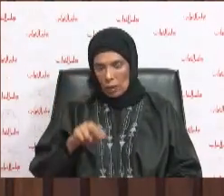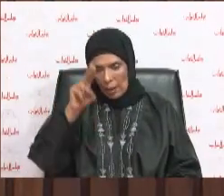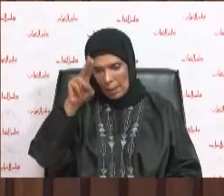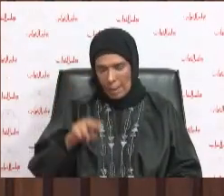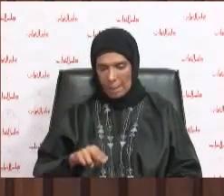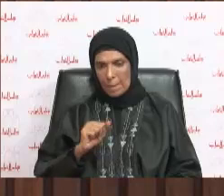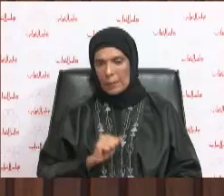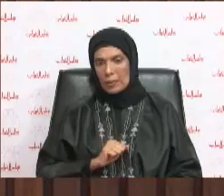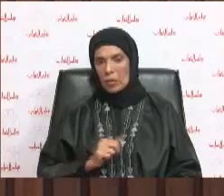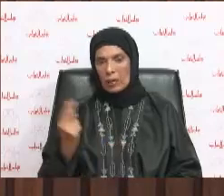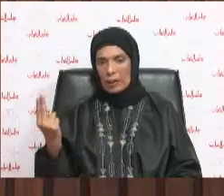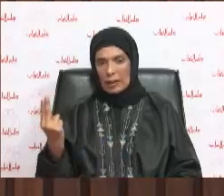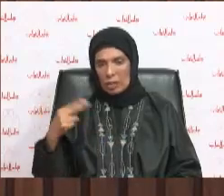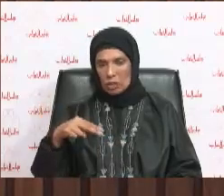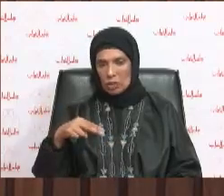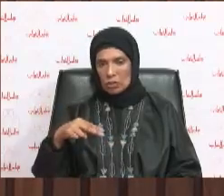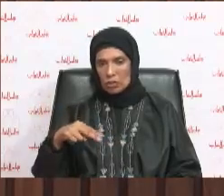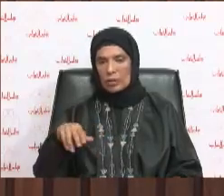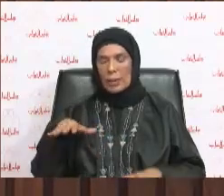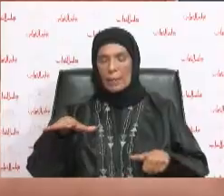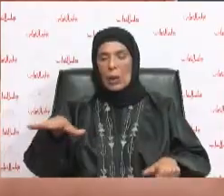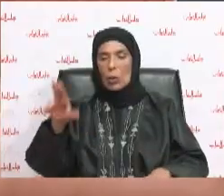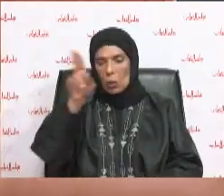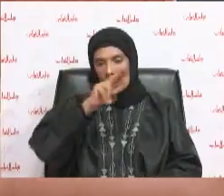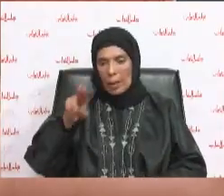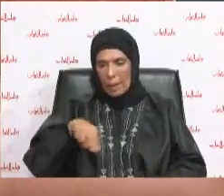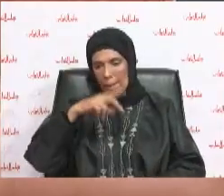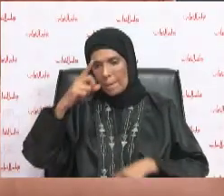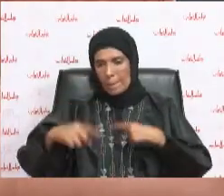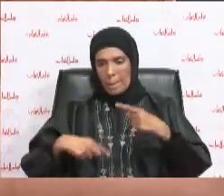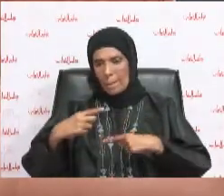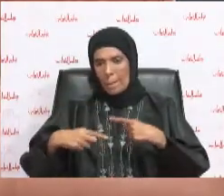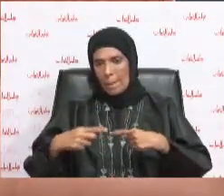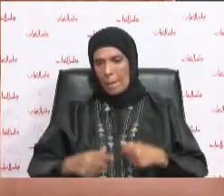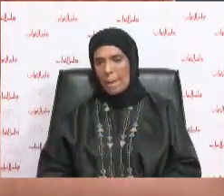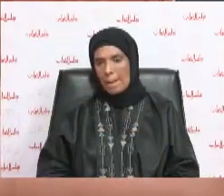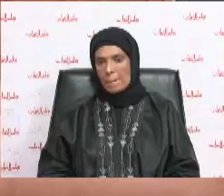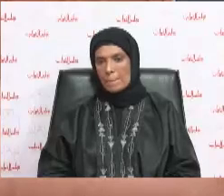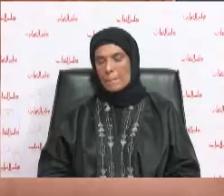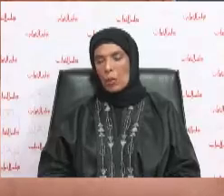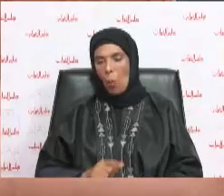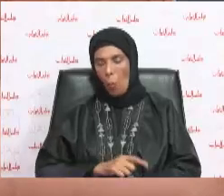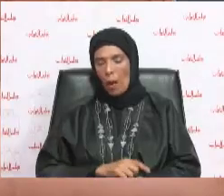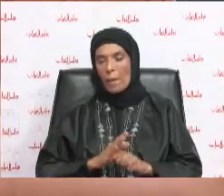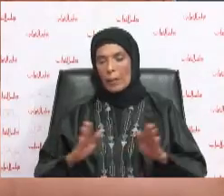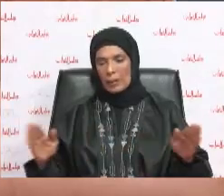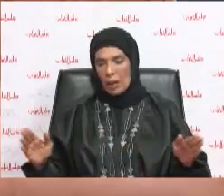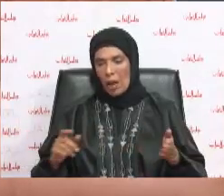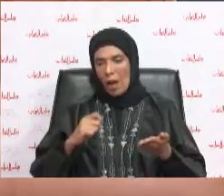استوردنا منهم حوالي 20 مليون دولار، فلا زال هناك يعني متسع من الوقت